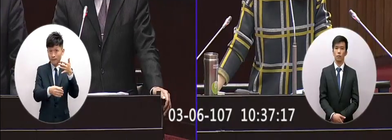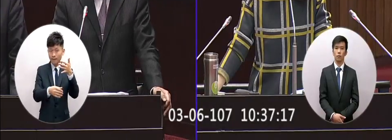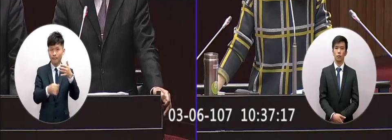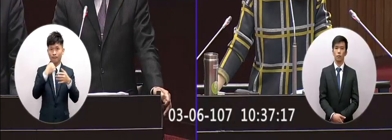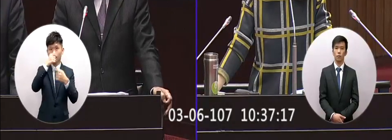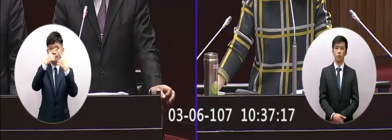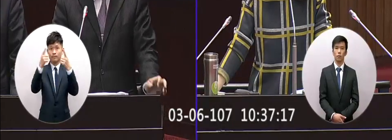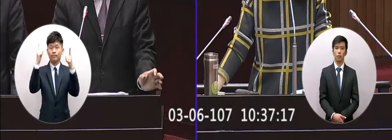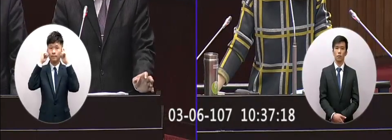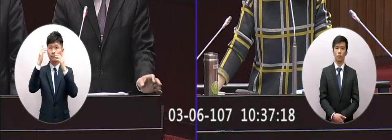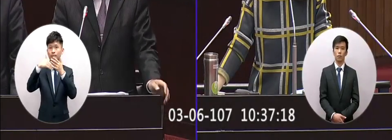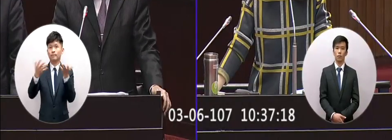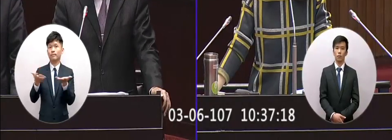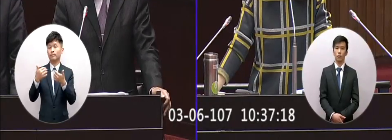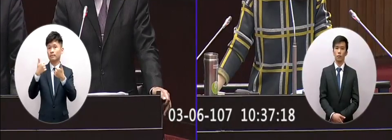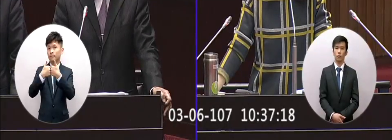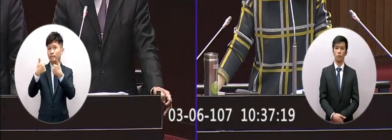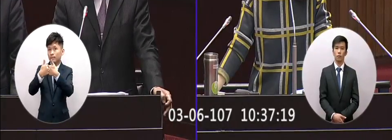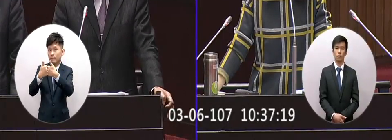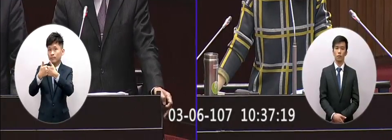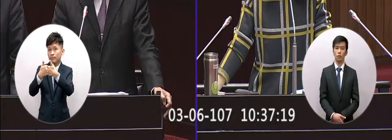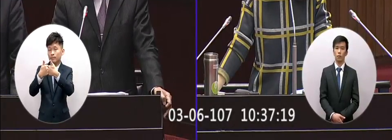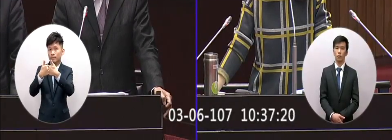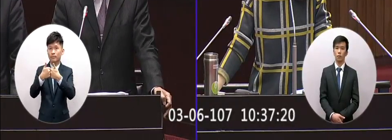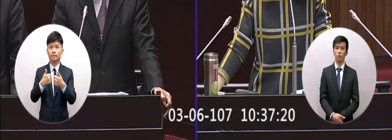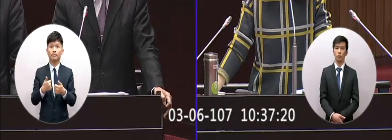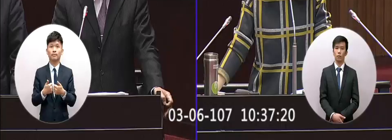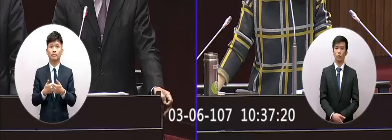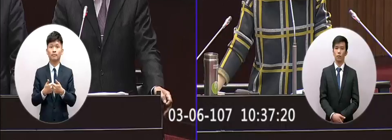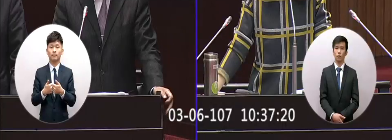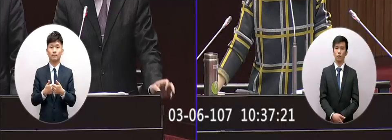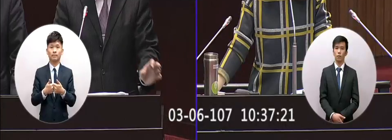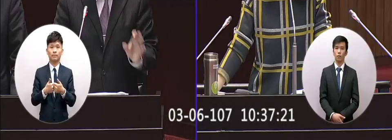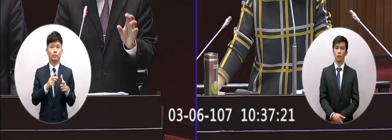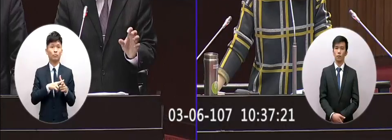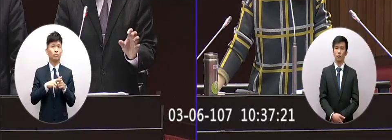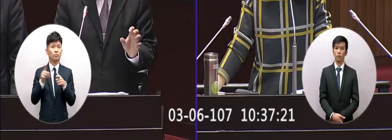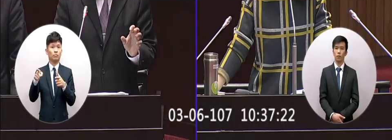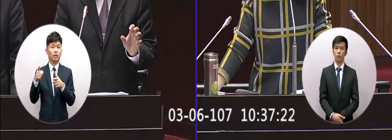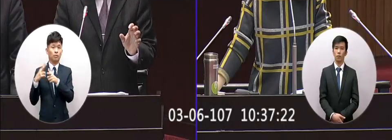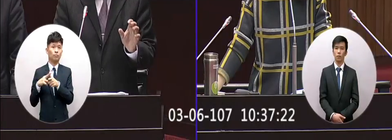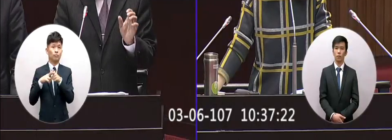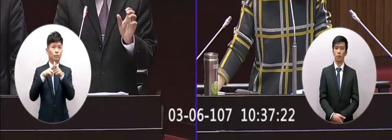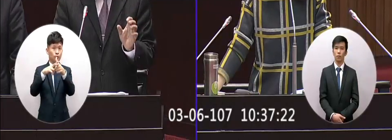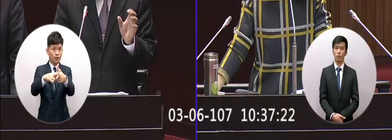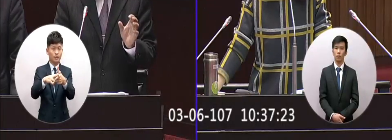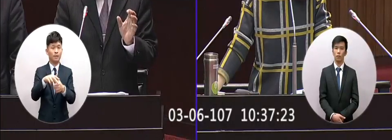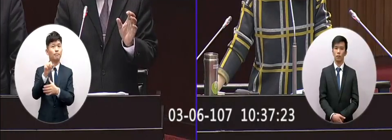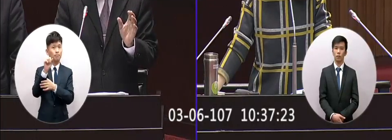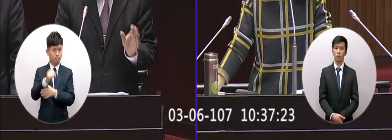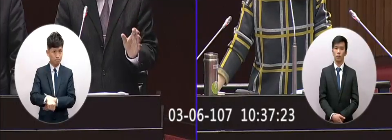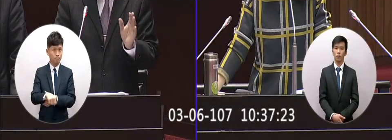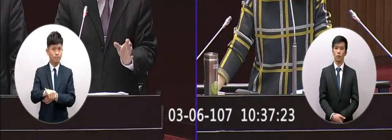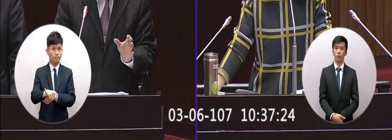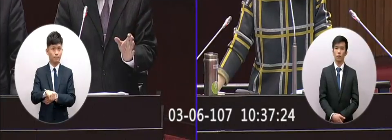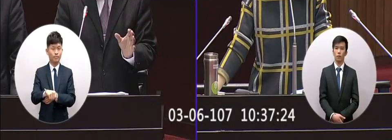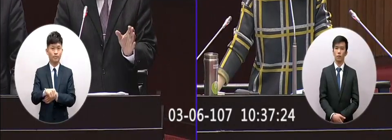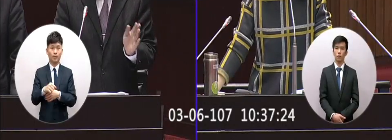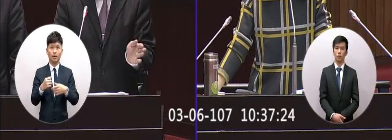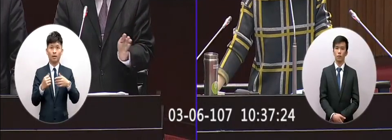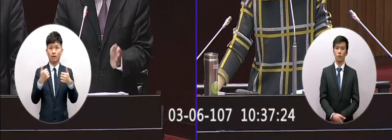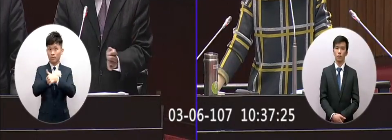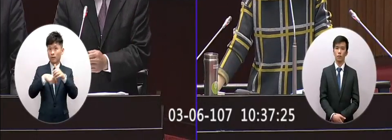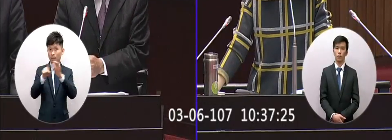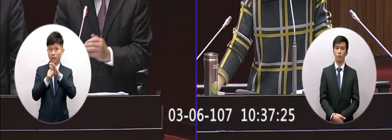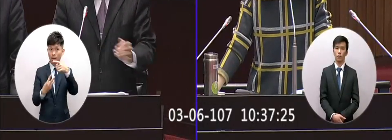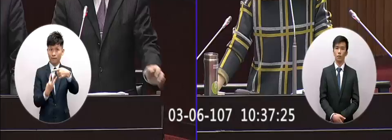校务会议在整个遴选过程当中有推荐同意的这样的一个权限，要1/3的代表通过